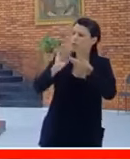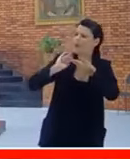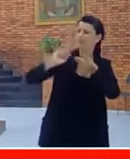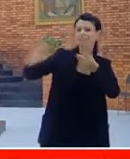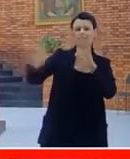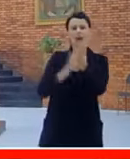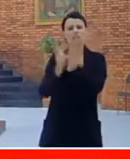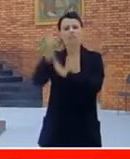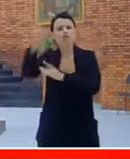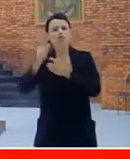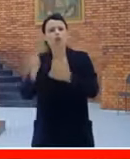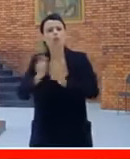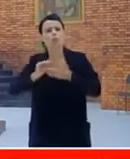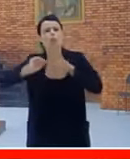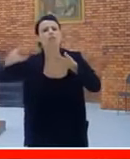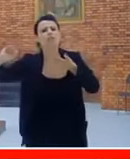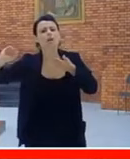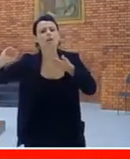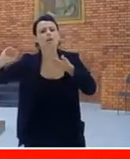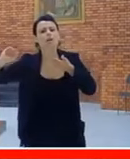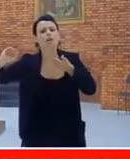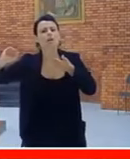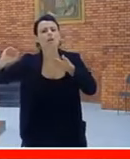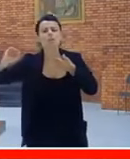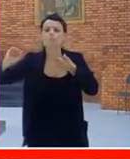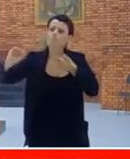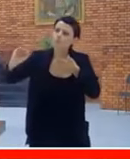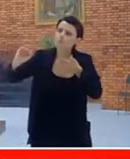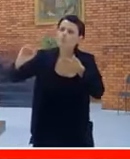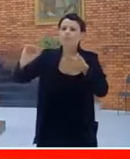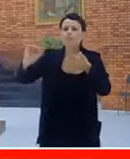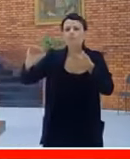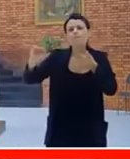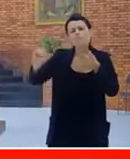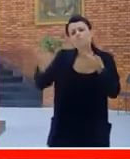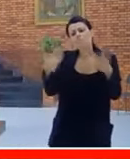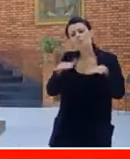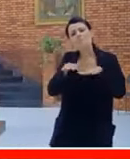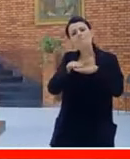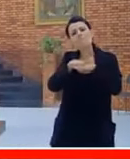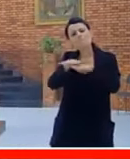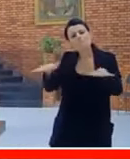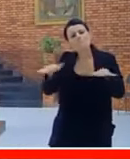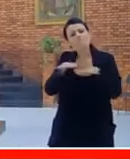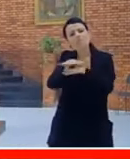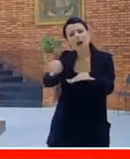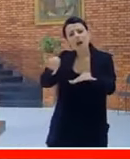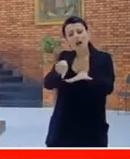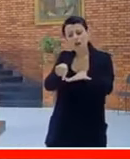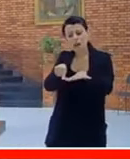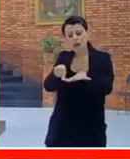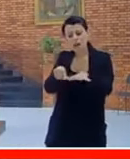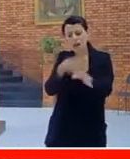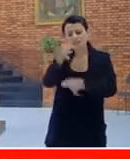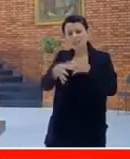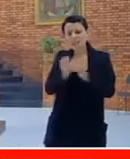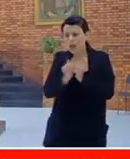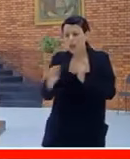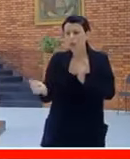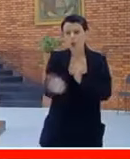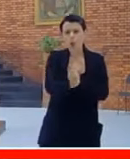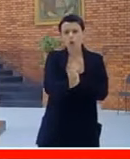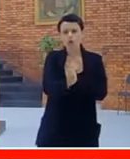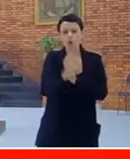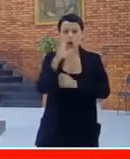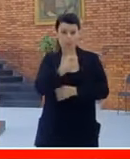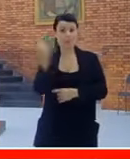con Gesù. E non è facile identificare cosa possa rappresentare questo mare. Credo che ciascuno ha